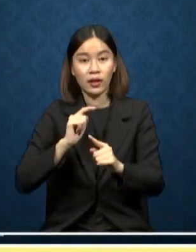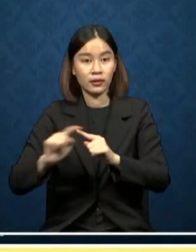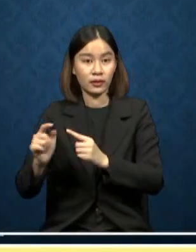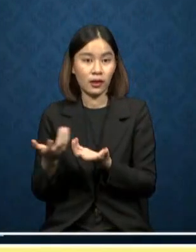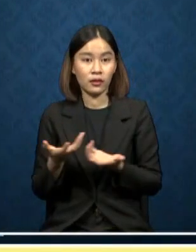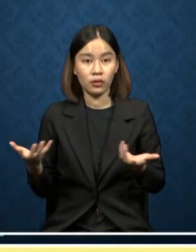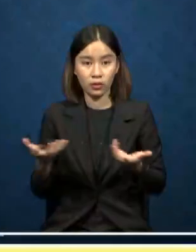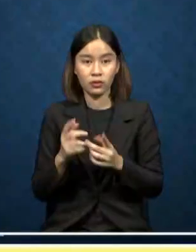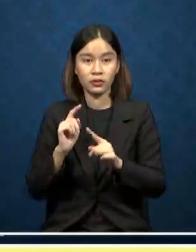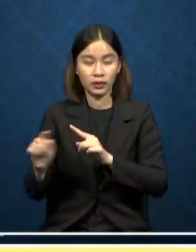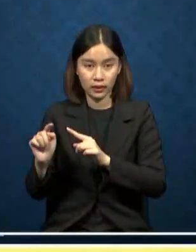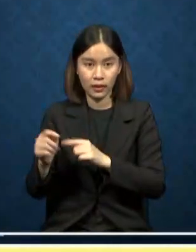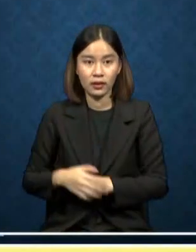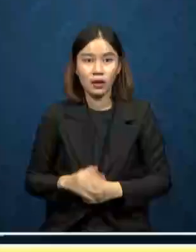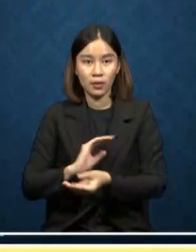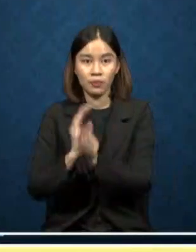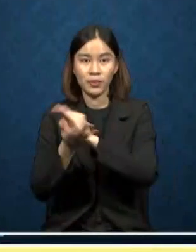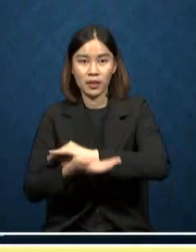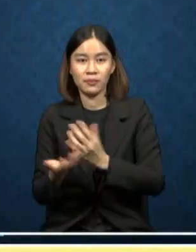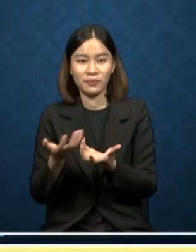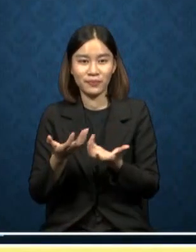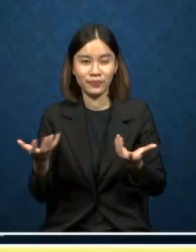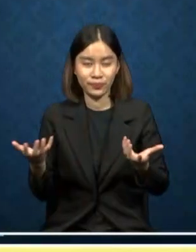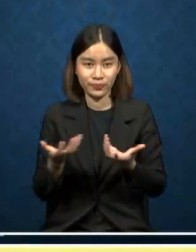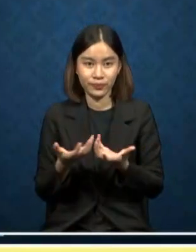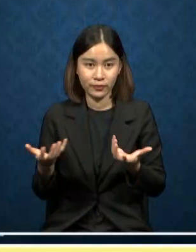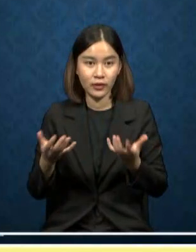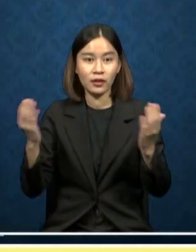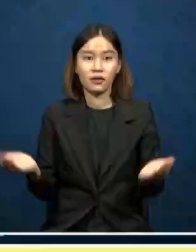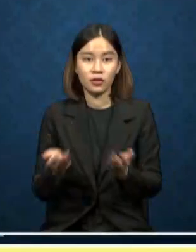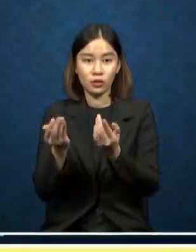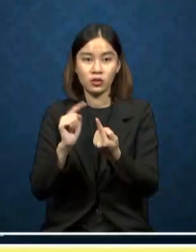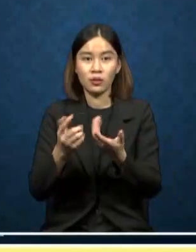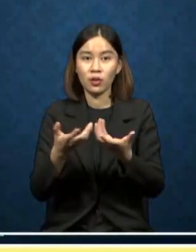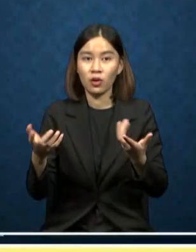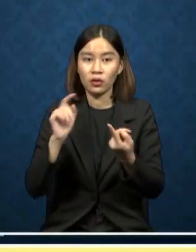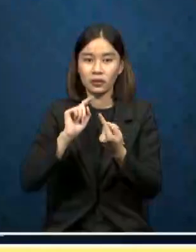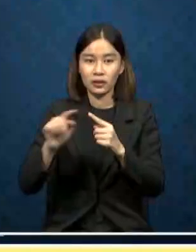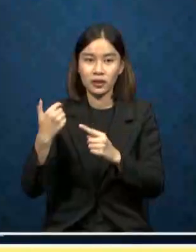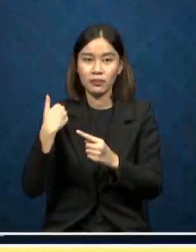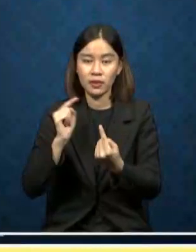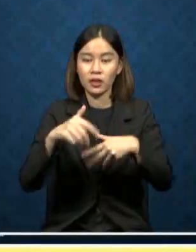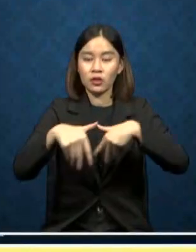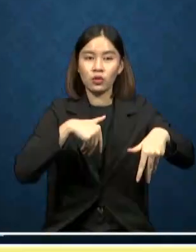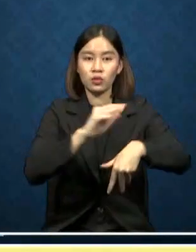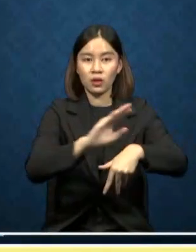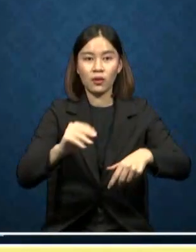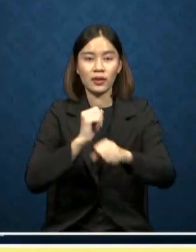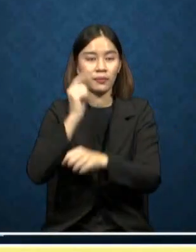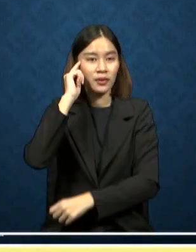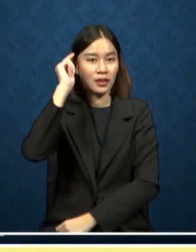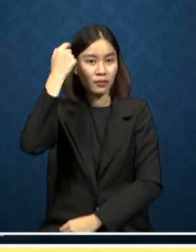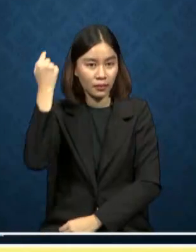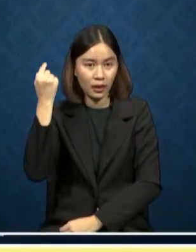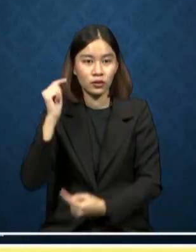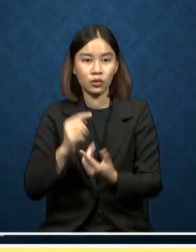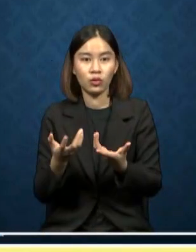ผลิตภัณฑ์และแปรรูปเป็นผลิตภัณฑ์โดยส่งเสริมใช้วัตถุดิบที่มีในท้องถิ่นมาสร้างสรรค์เป็น